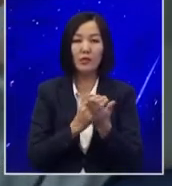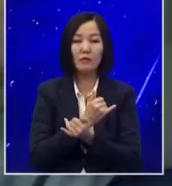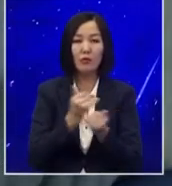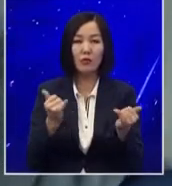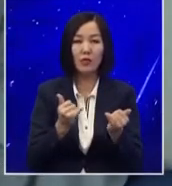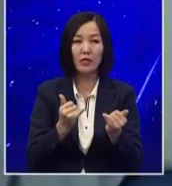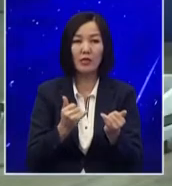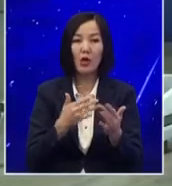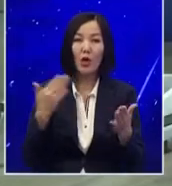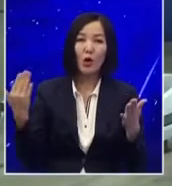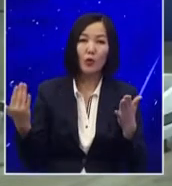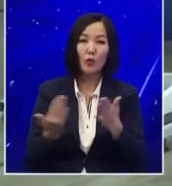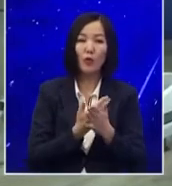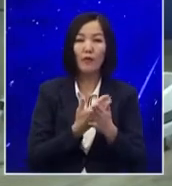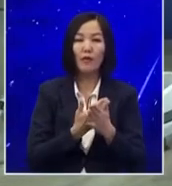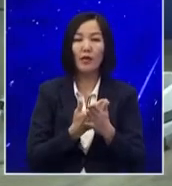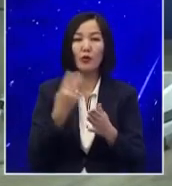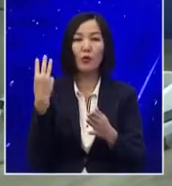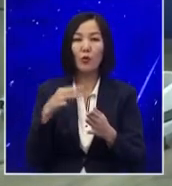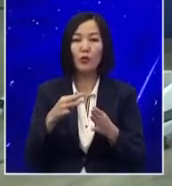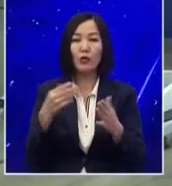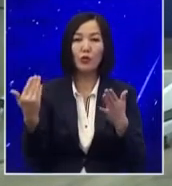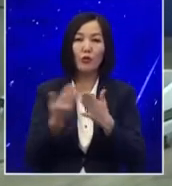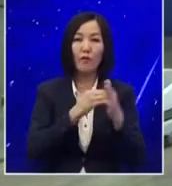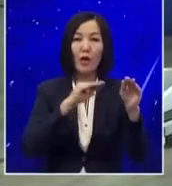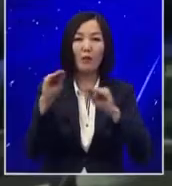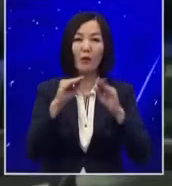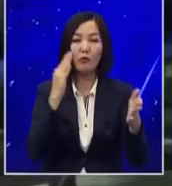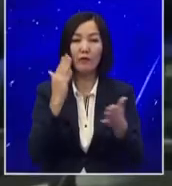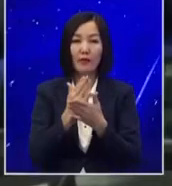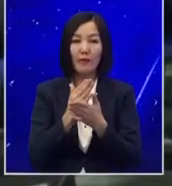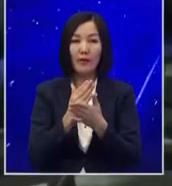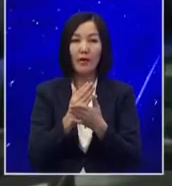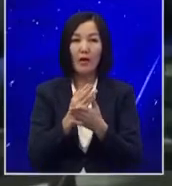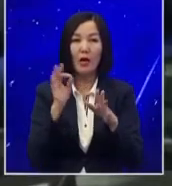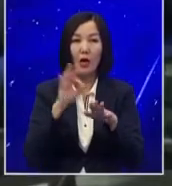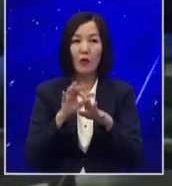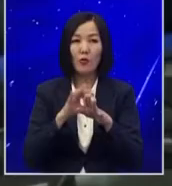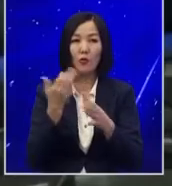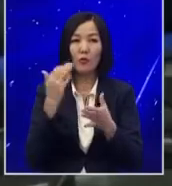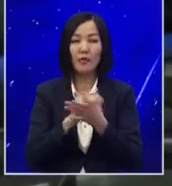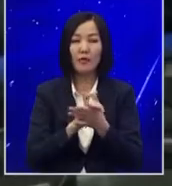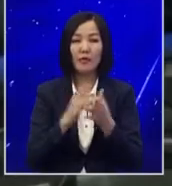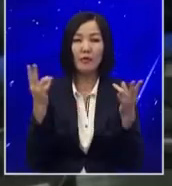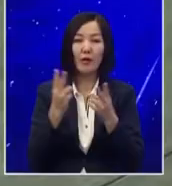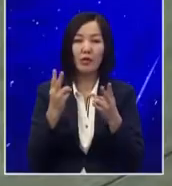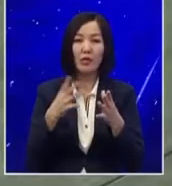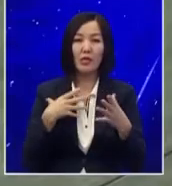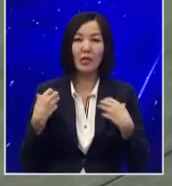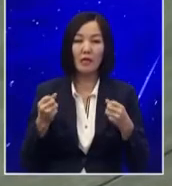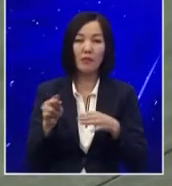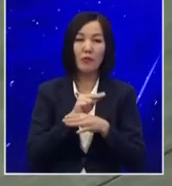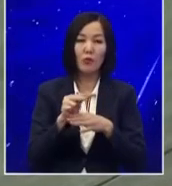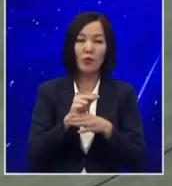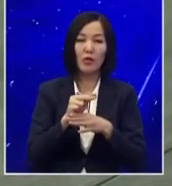көрсетеді. Заманауи 30 жаттығу құрылғысы да қойылған. Мамандар келген әр адамның диагнозымен танысып, тиісті ем-дом тағайындайды. Жалпы